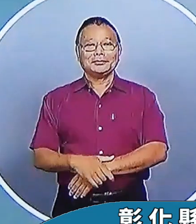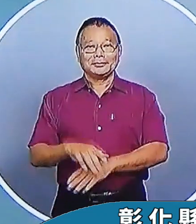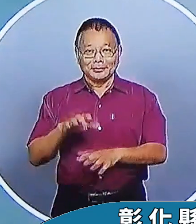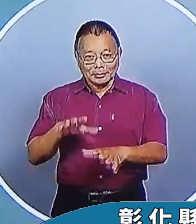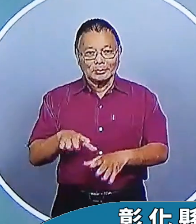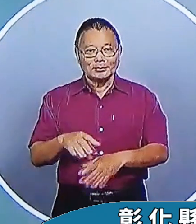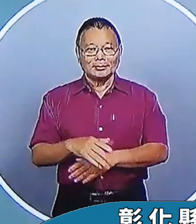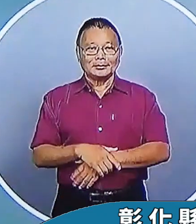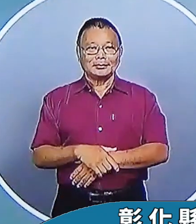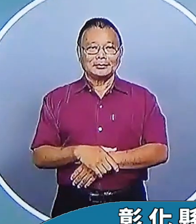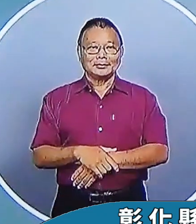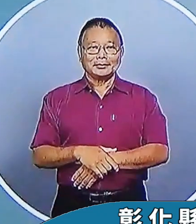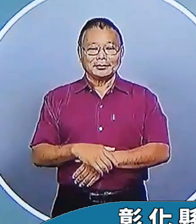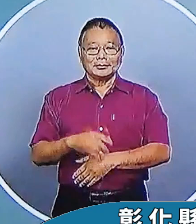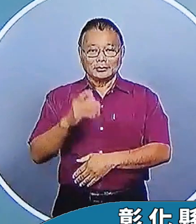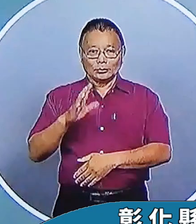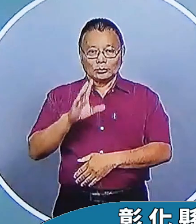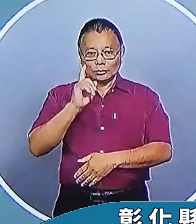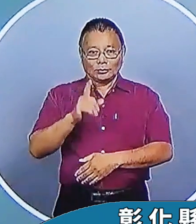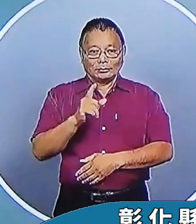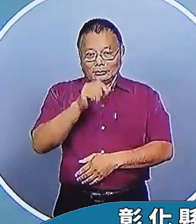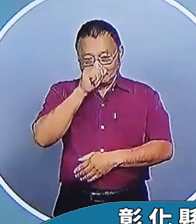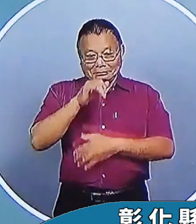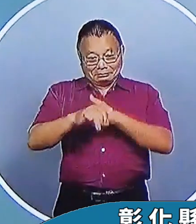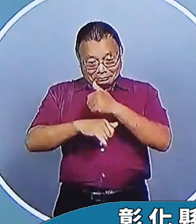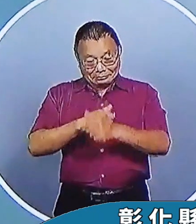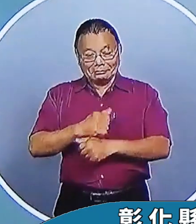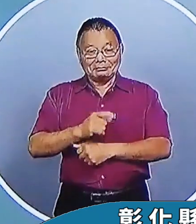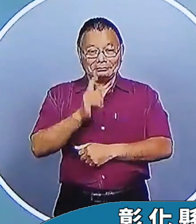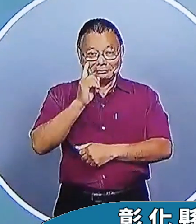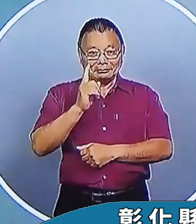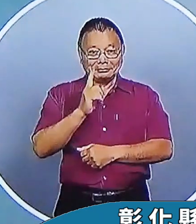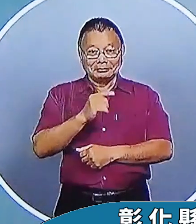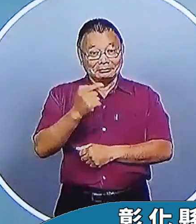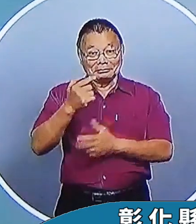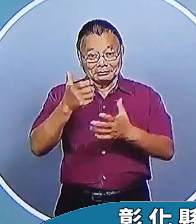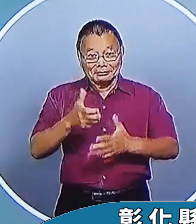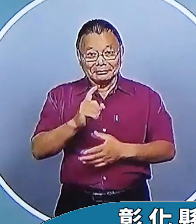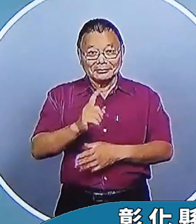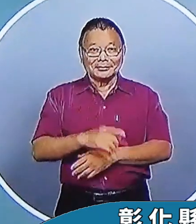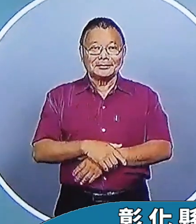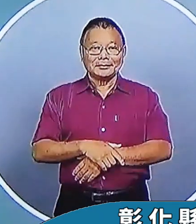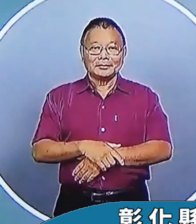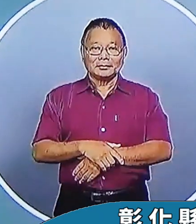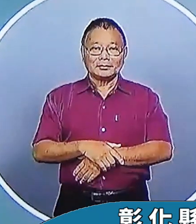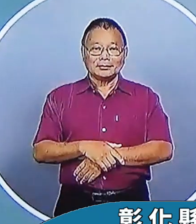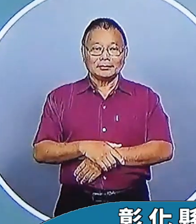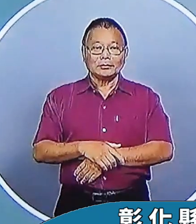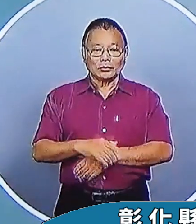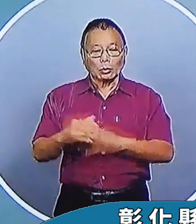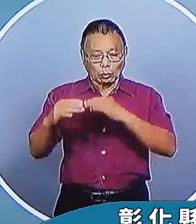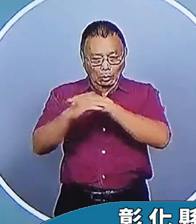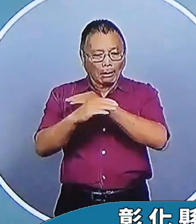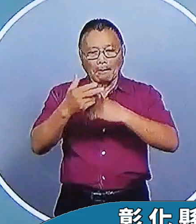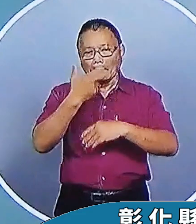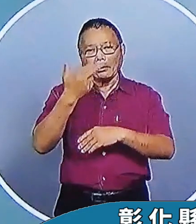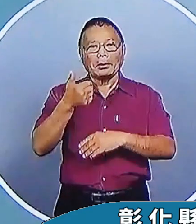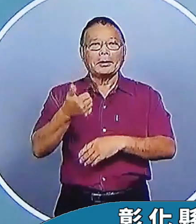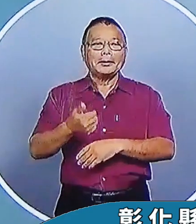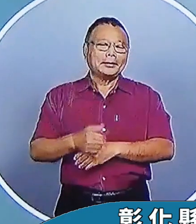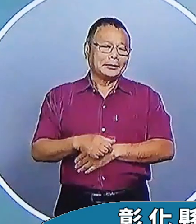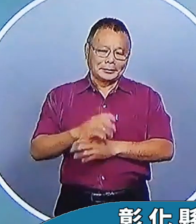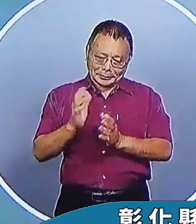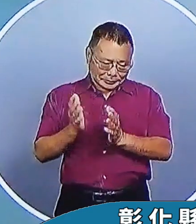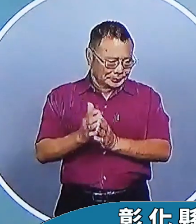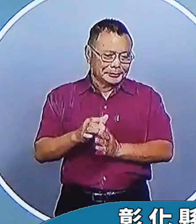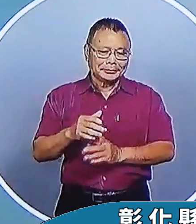一只另外吼，咱爱有一个哦好生活。另外一个非常重要的、就是，咱有一个交通便利，吼，咱的交